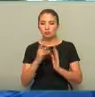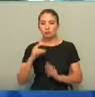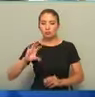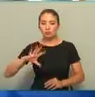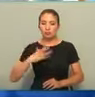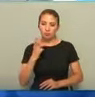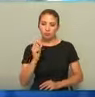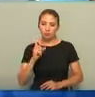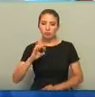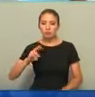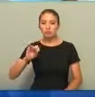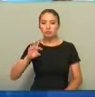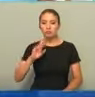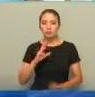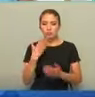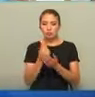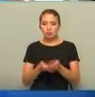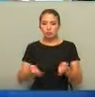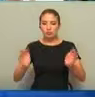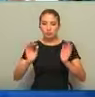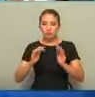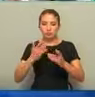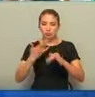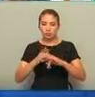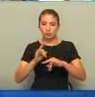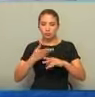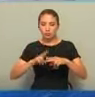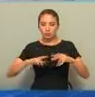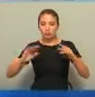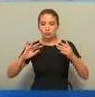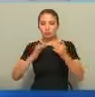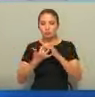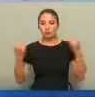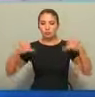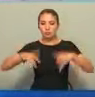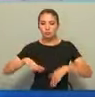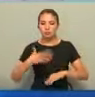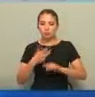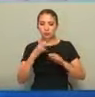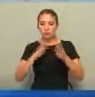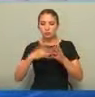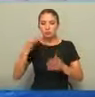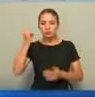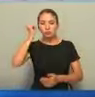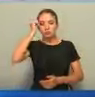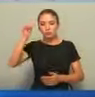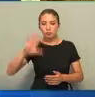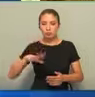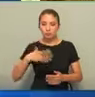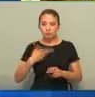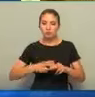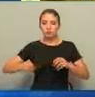Яссауи кесенесіндегі атақты тайқазан дәл осы ауылда құйылған. 19-шы ғасырдың жарқын ескерткішіне айналған мұражайдың жалпы